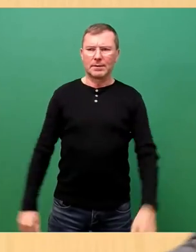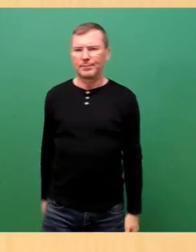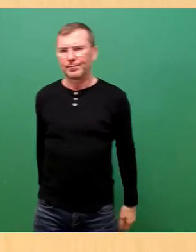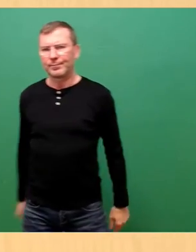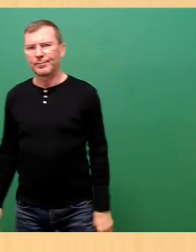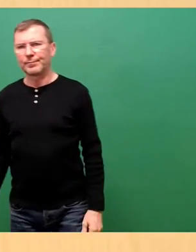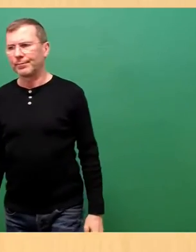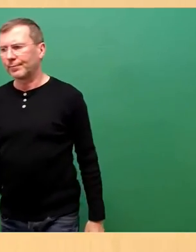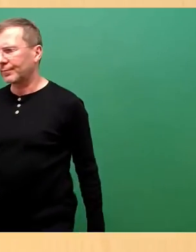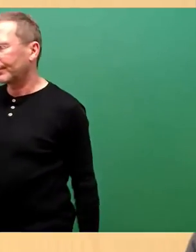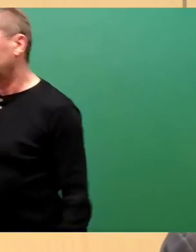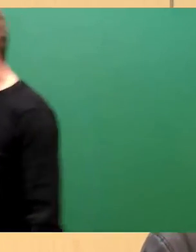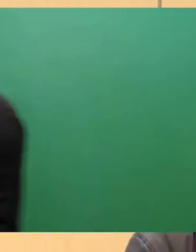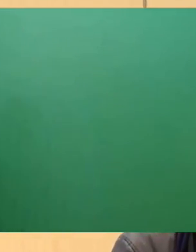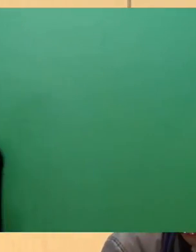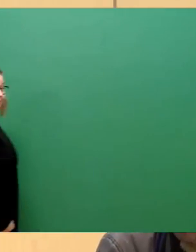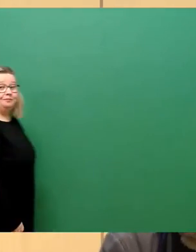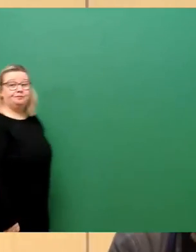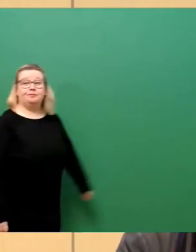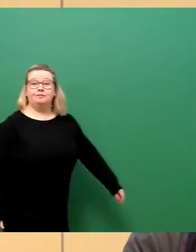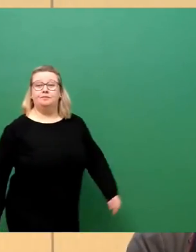Herr Wirz, bitte schön.